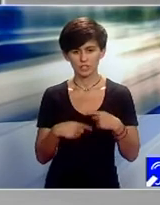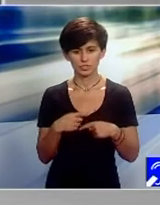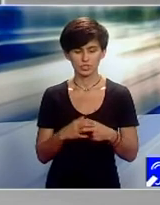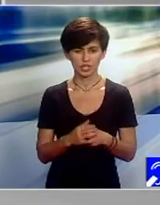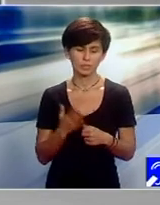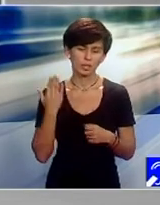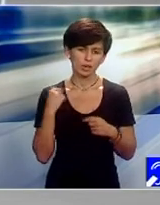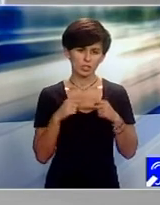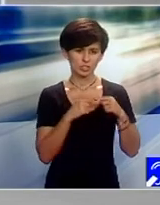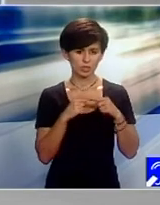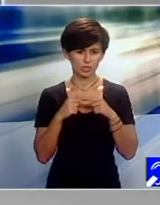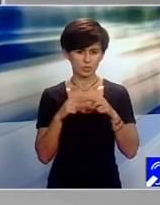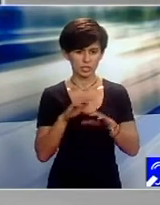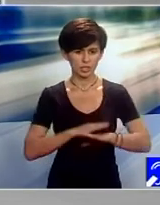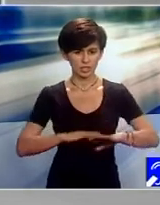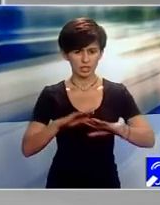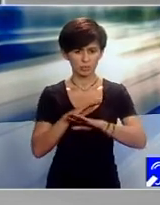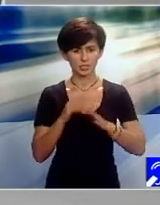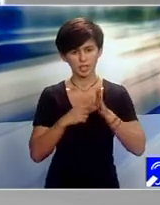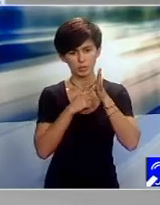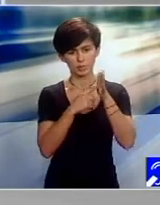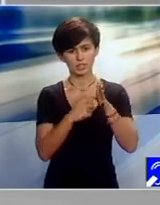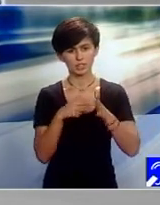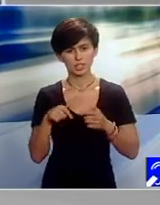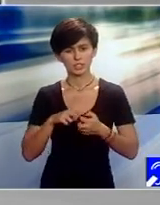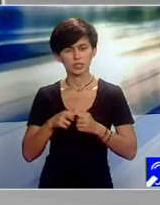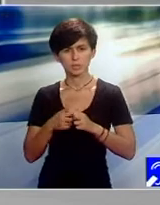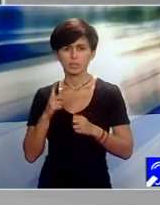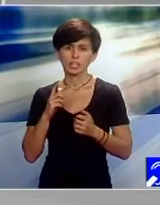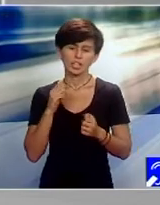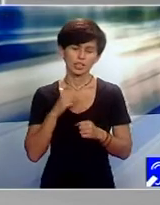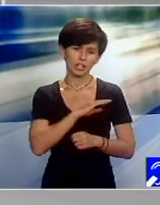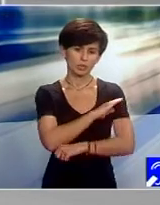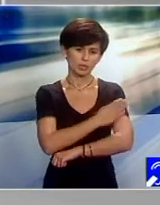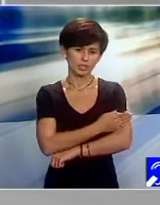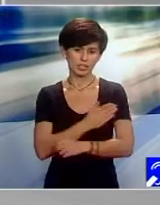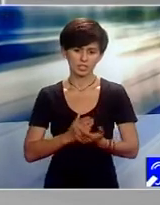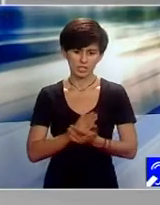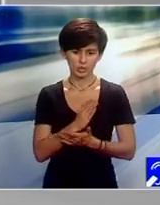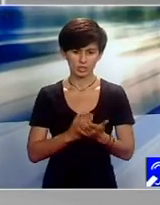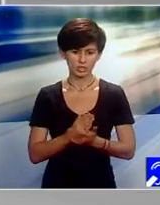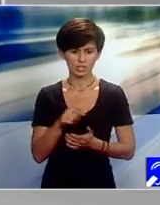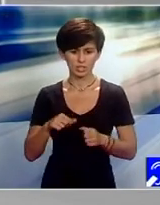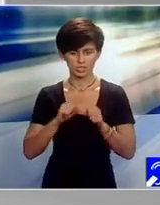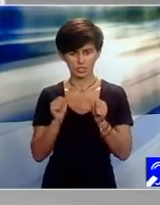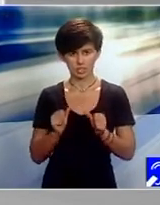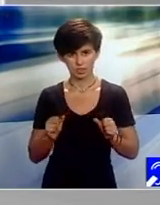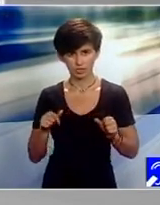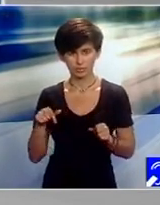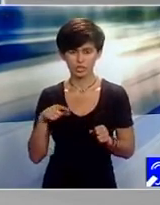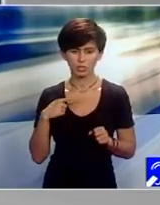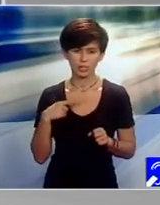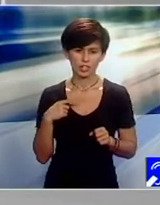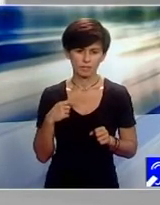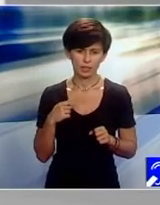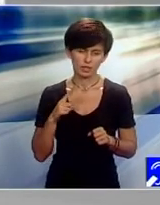dezbatere publică, am pus această problemă pe tapet, dar autoritățile, din păcate, au mers înainte în acest sistem și în momentul de față este un pas înapoi,